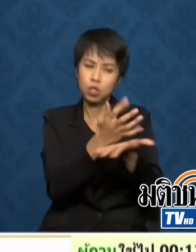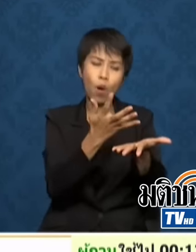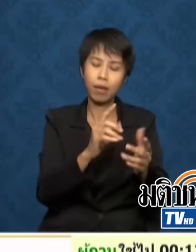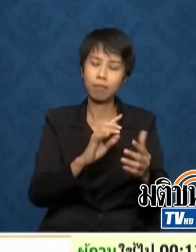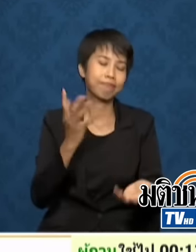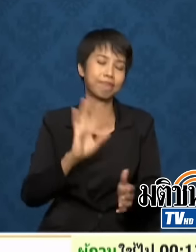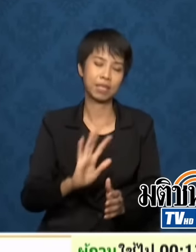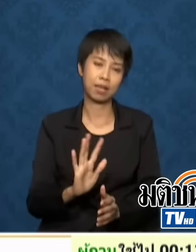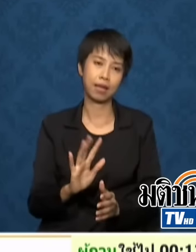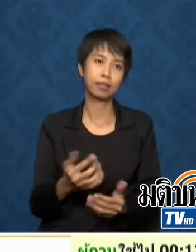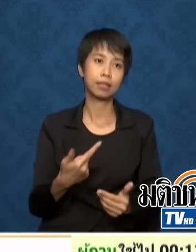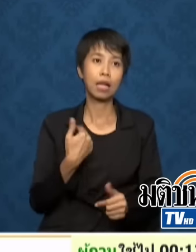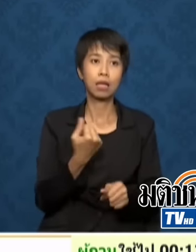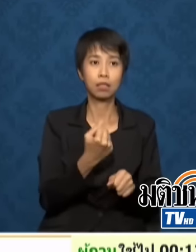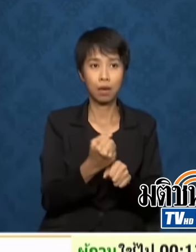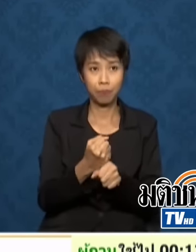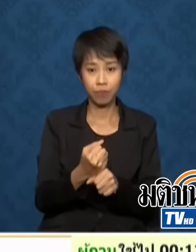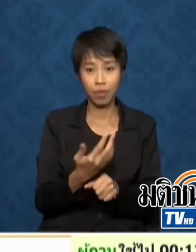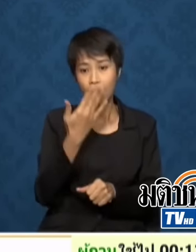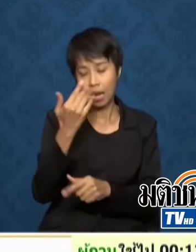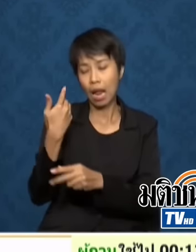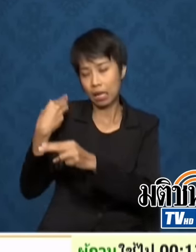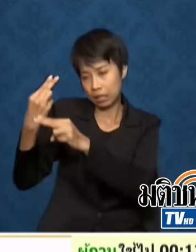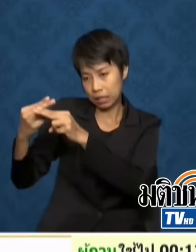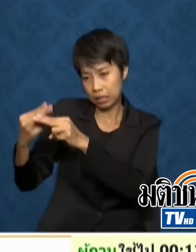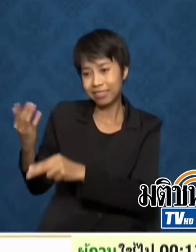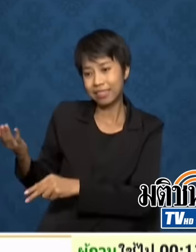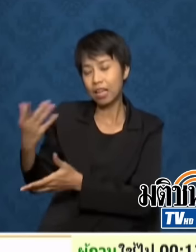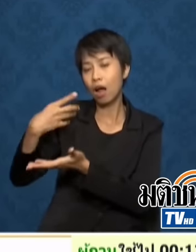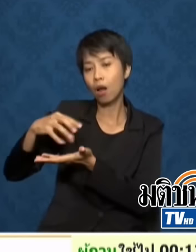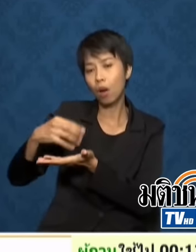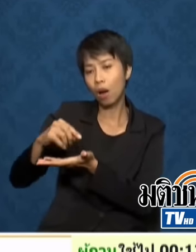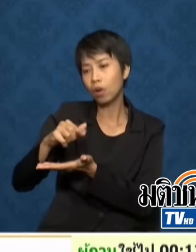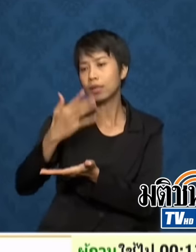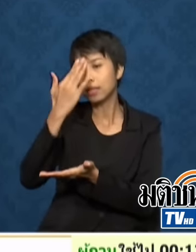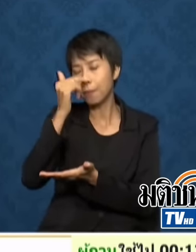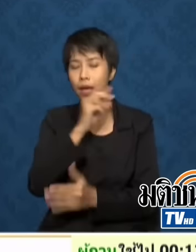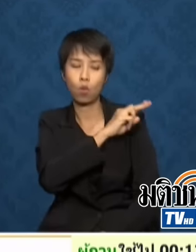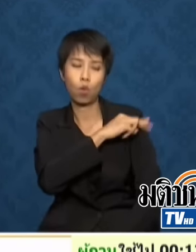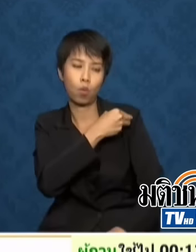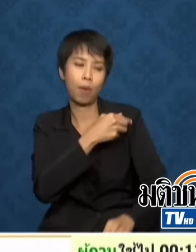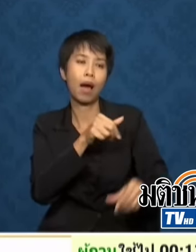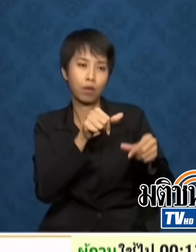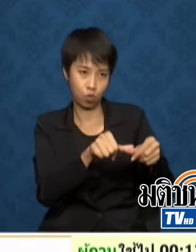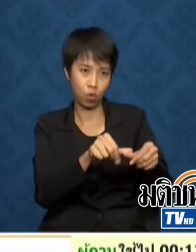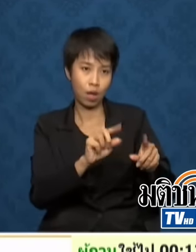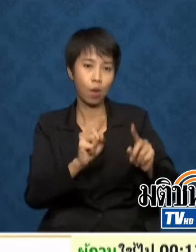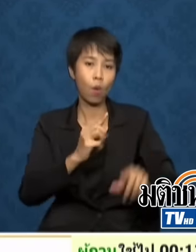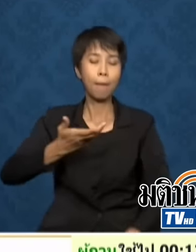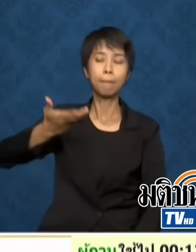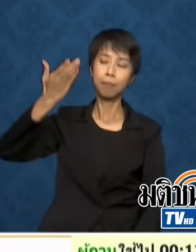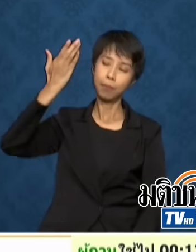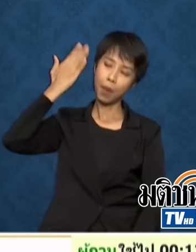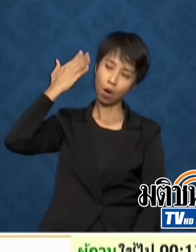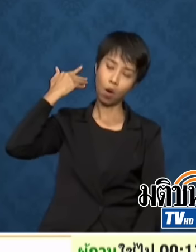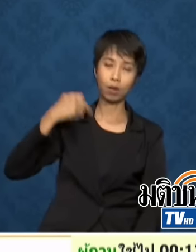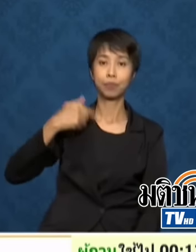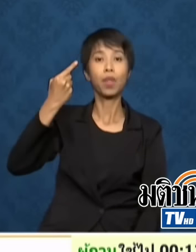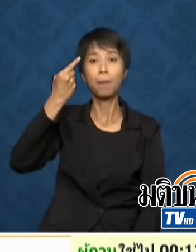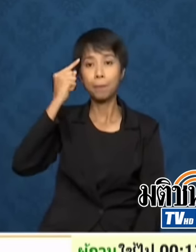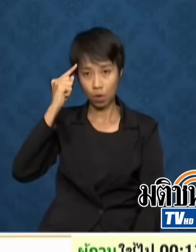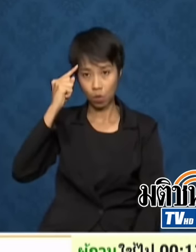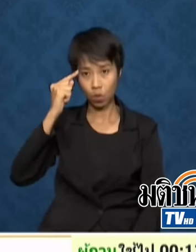คนเนี่ยทำไมผมต้องให้ออกไปอยู่โรงพยาบาลผมต้องบอกปฏิบัติเหมือนกันแต่ถ้าอดีตผมไม่รู้แต่ถ้าปัจจุบันอนาค